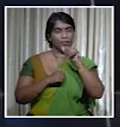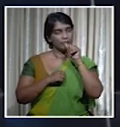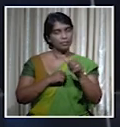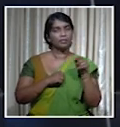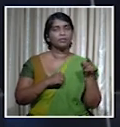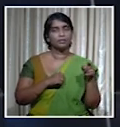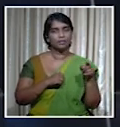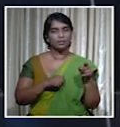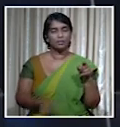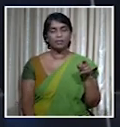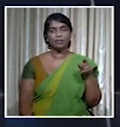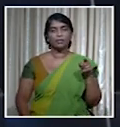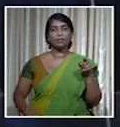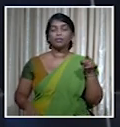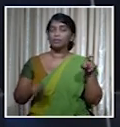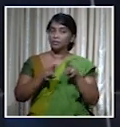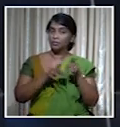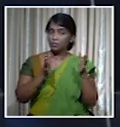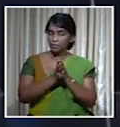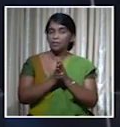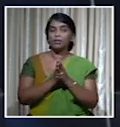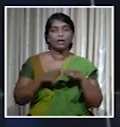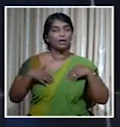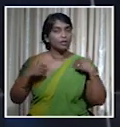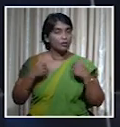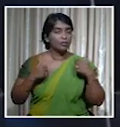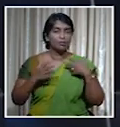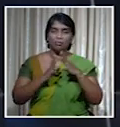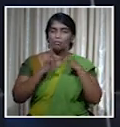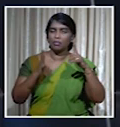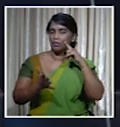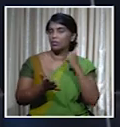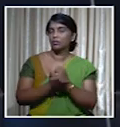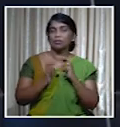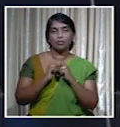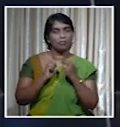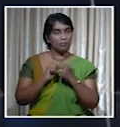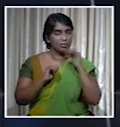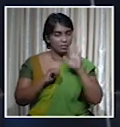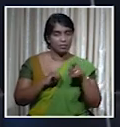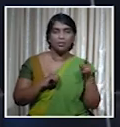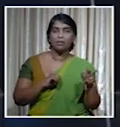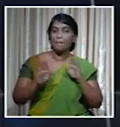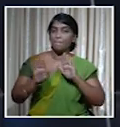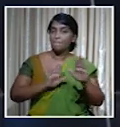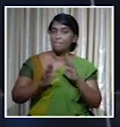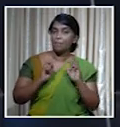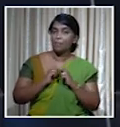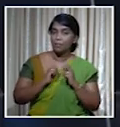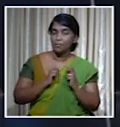ගත්තොත් මේකත් එක්ක තමයි සෞඛ්‍ය ක්ෂේත්‍රයේ බරපතල අර්බුදයන් සියල්ල මතුවලා තියෙන්නේ. පරිපාලන අර්බුද,